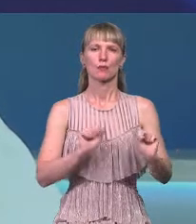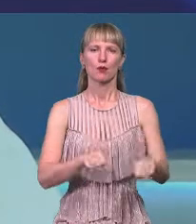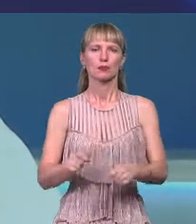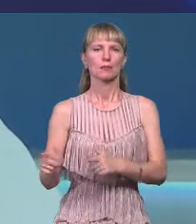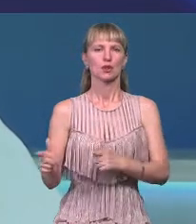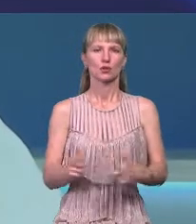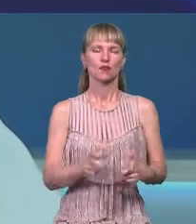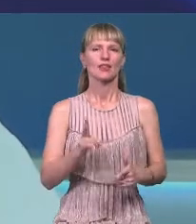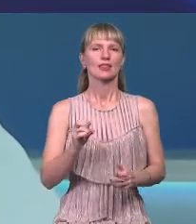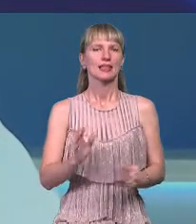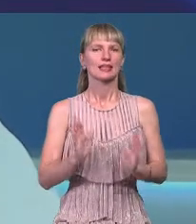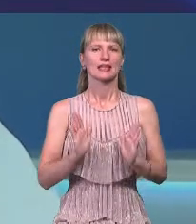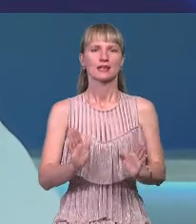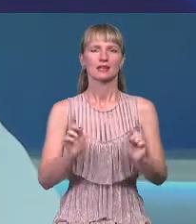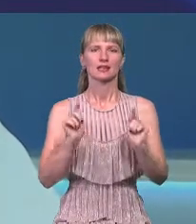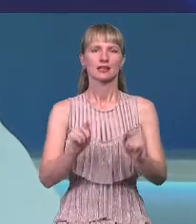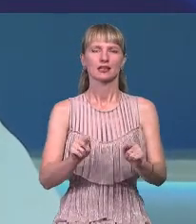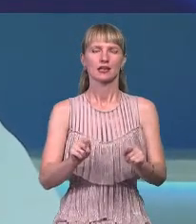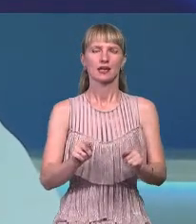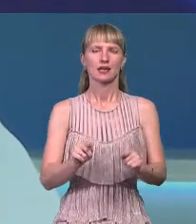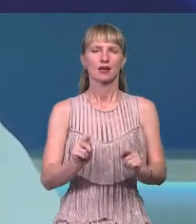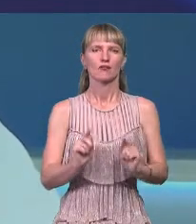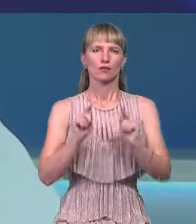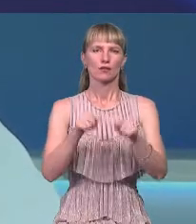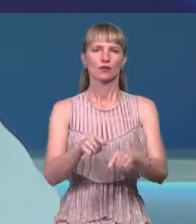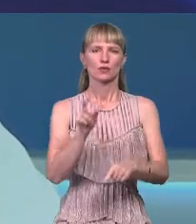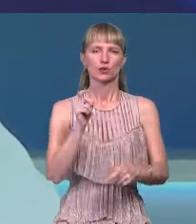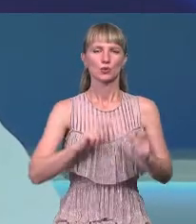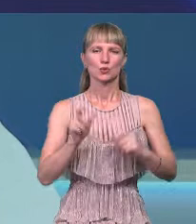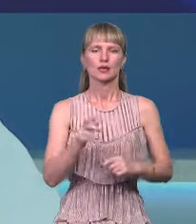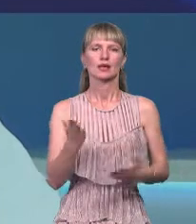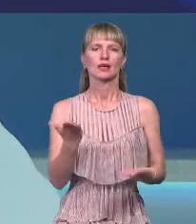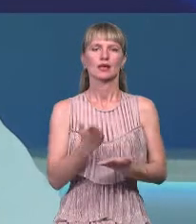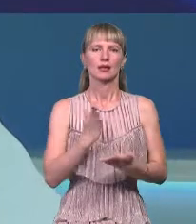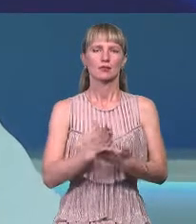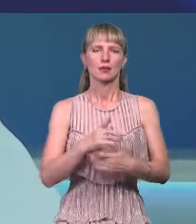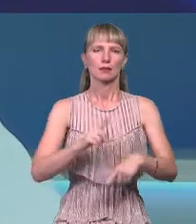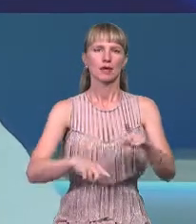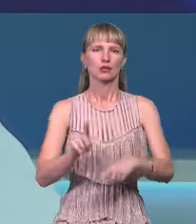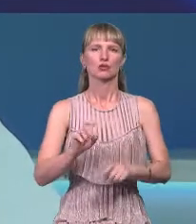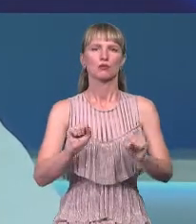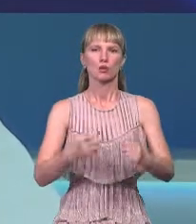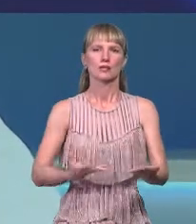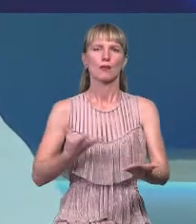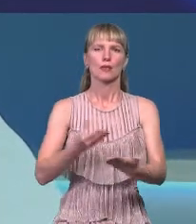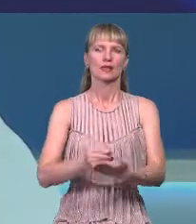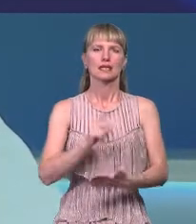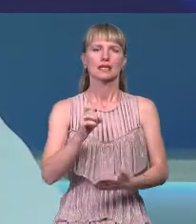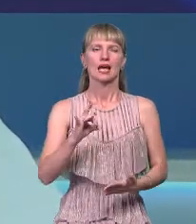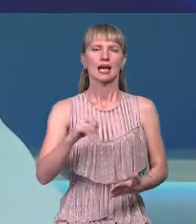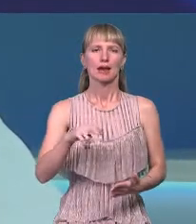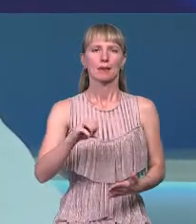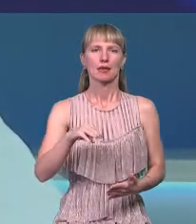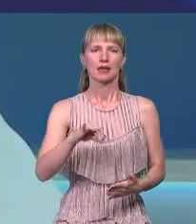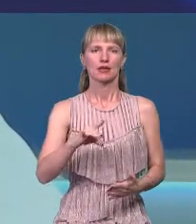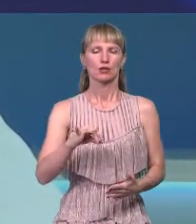підготовки. Тобто не тільки ті абітурієнти, які мають батьків, що можуть заплатити за репетитора, це люди,